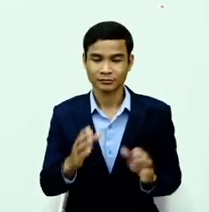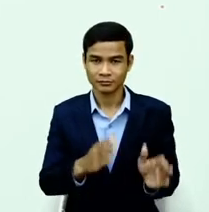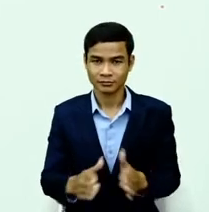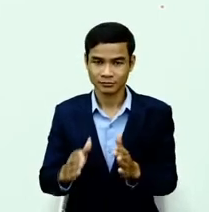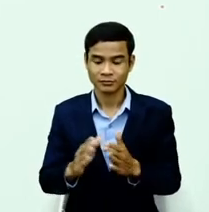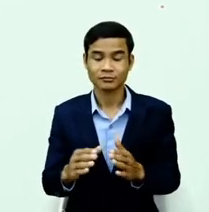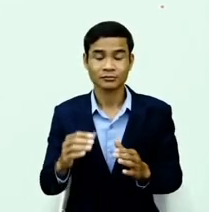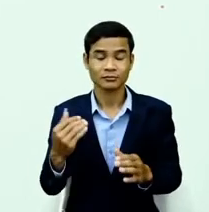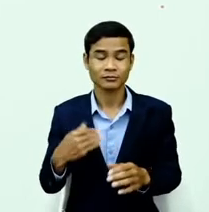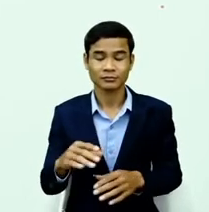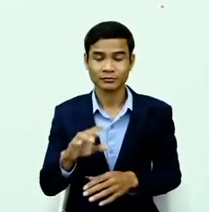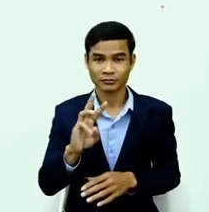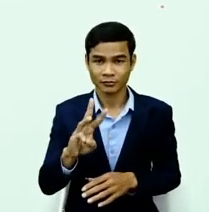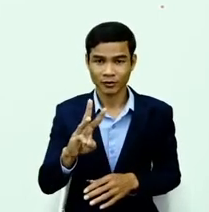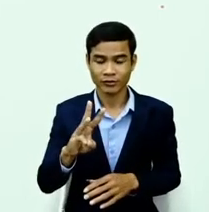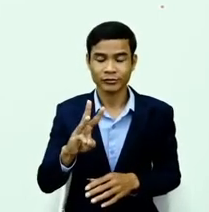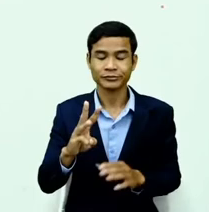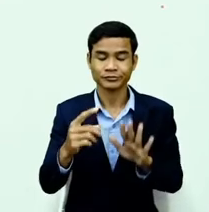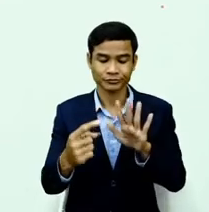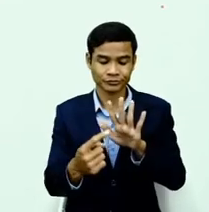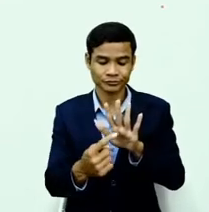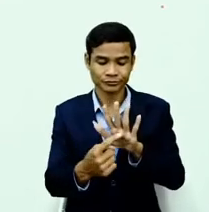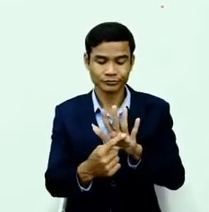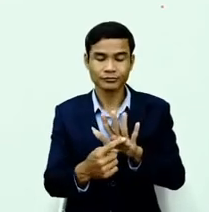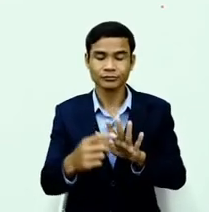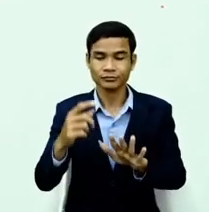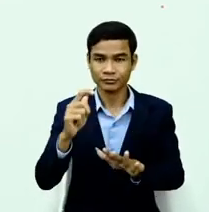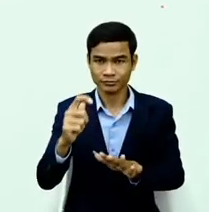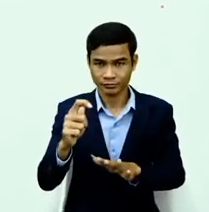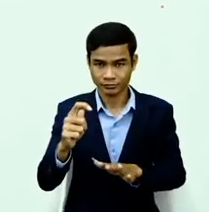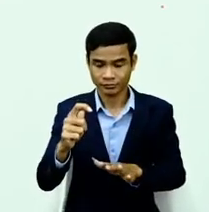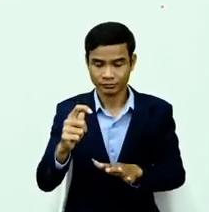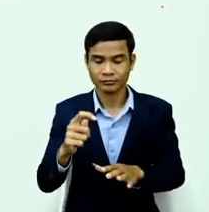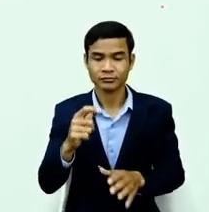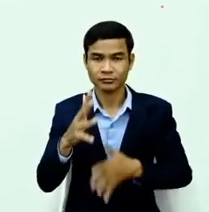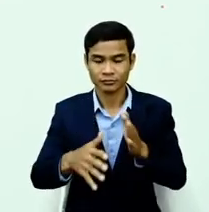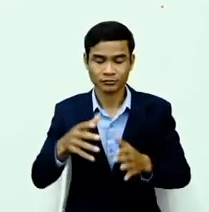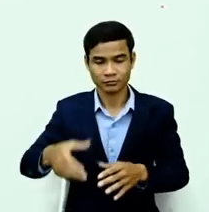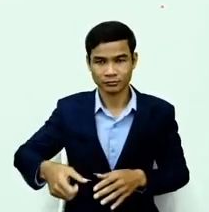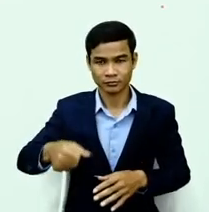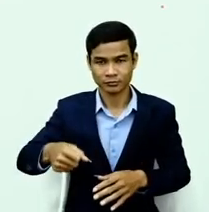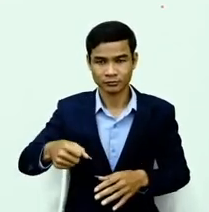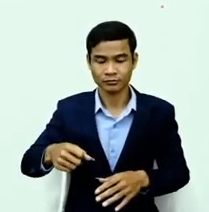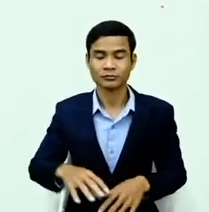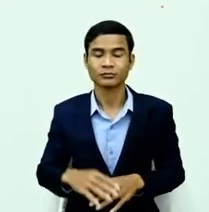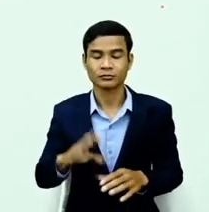จ้ะเตรียมตัว y u u หนึ่งร้อ u